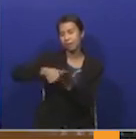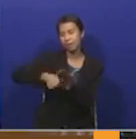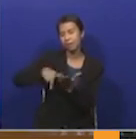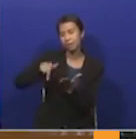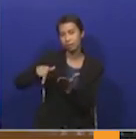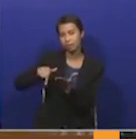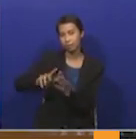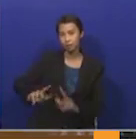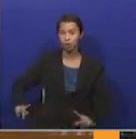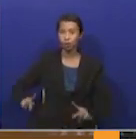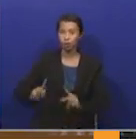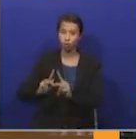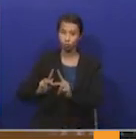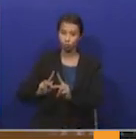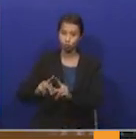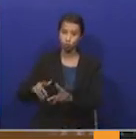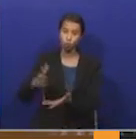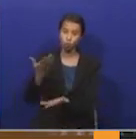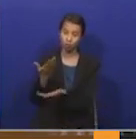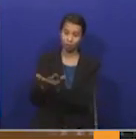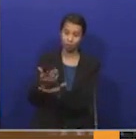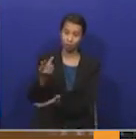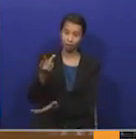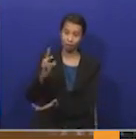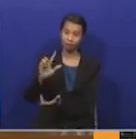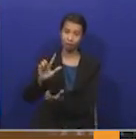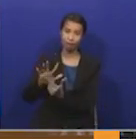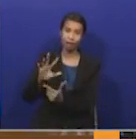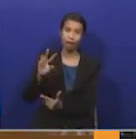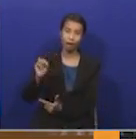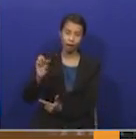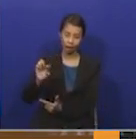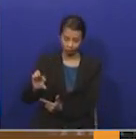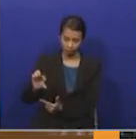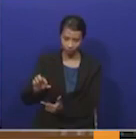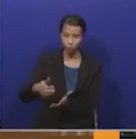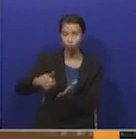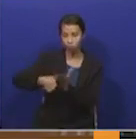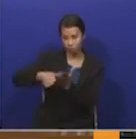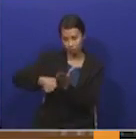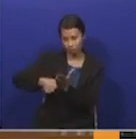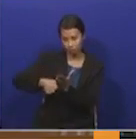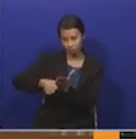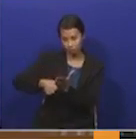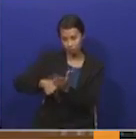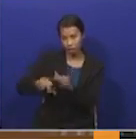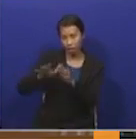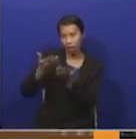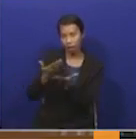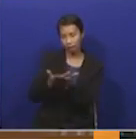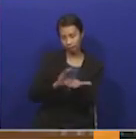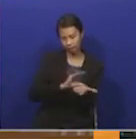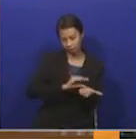ระทรวงการคลังวงเล็บกไก่สำนักงานบริหารหนี้สาธารณะปรับลดวงเงินเหลือ